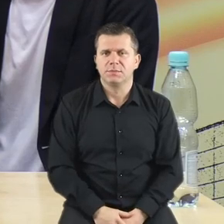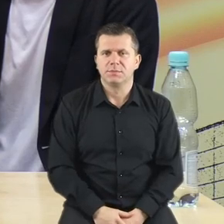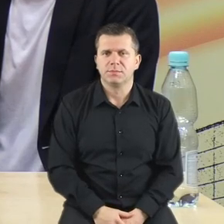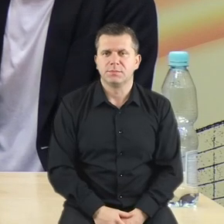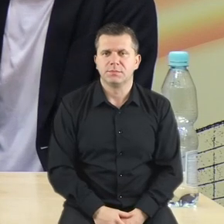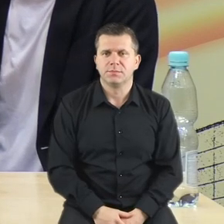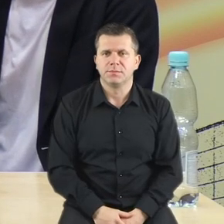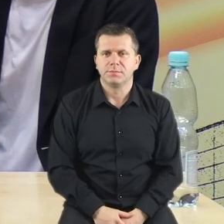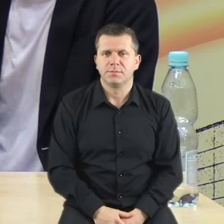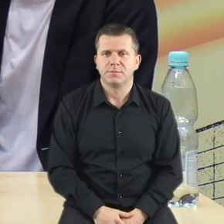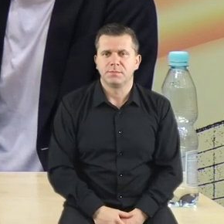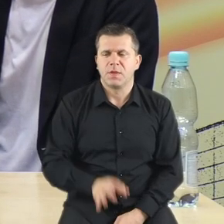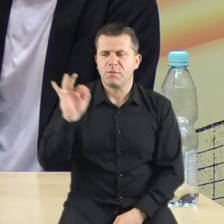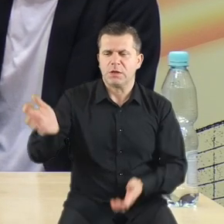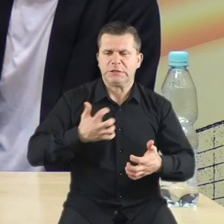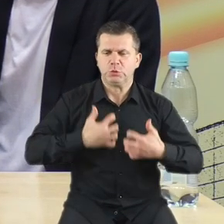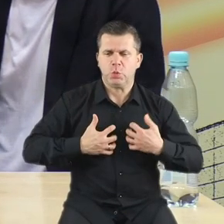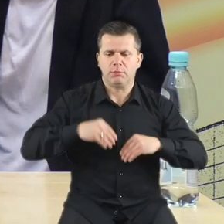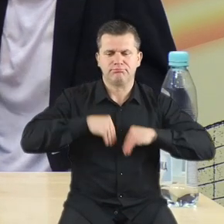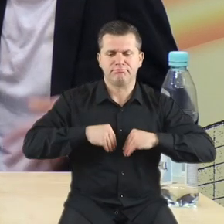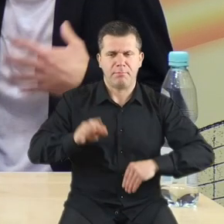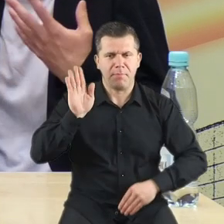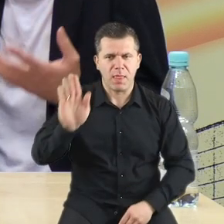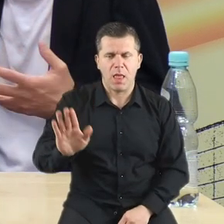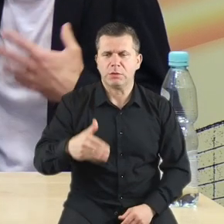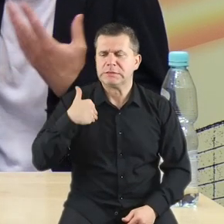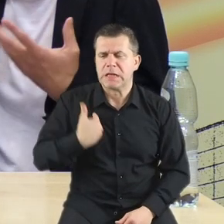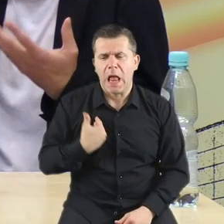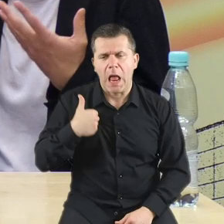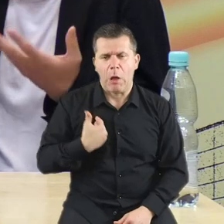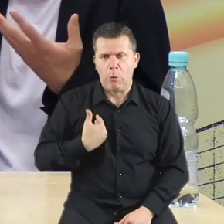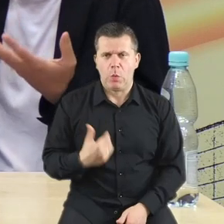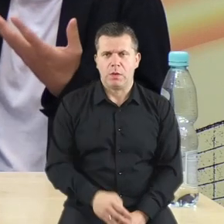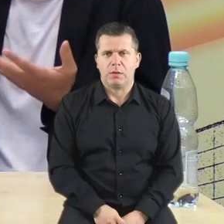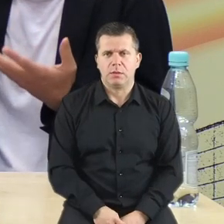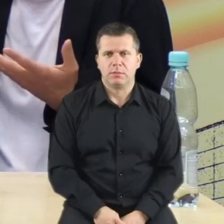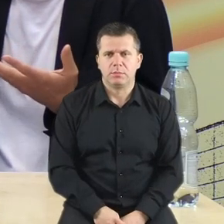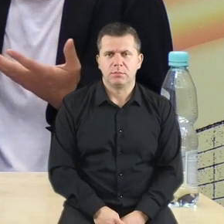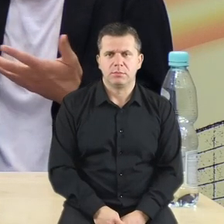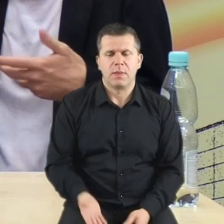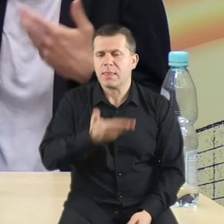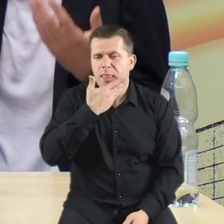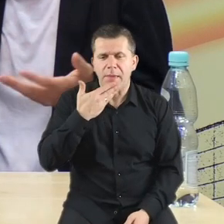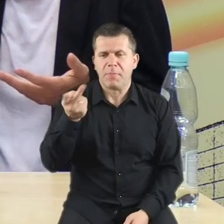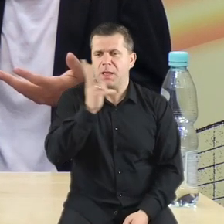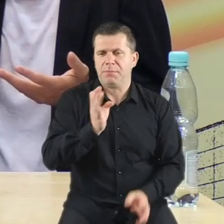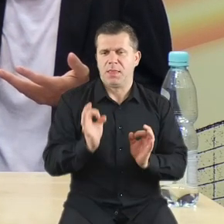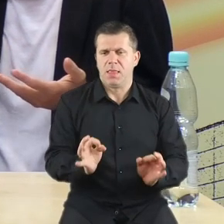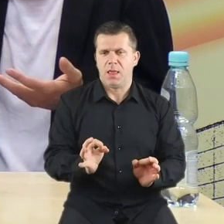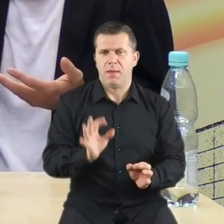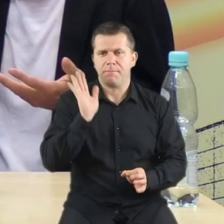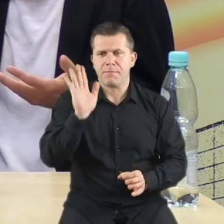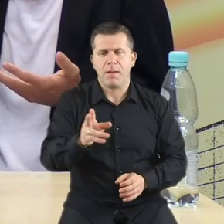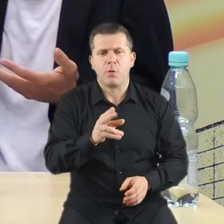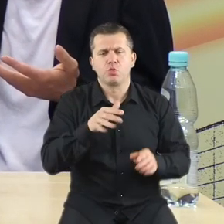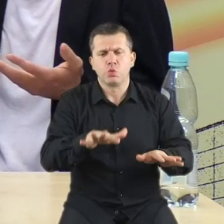no, tej swojej złości, którą miał, że tak żałuje, że nie. No żałuję, że już nie ma z kim teraz, że miał do niej masę pretensji, tak jak